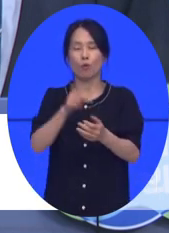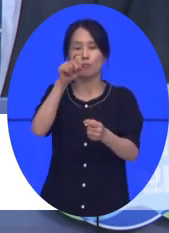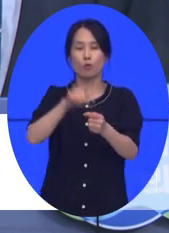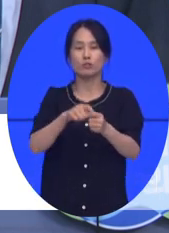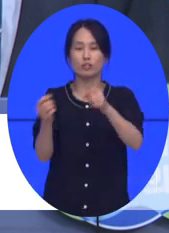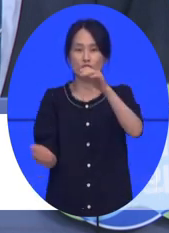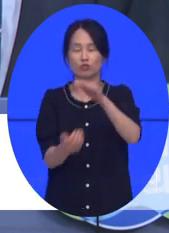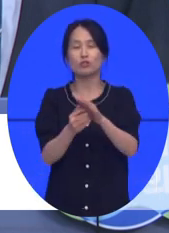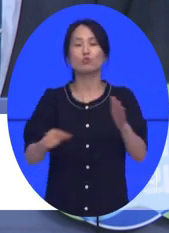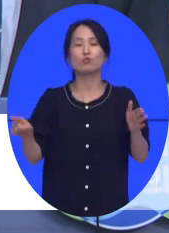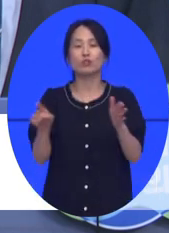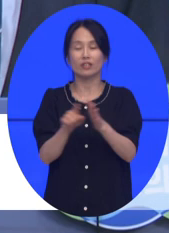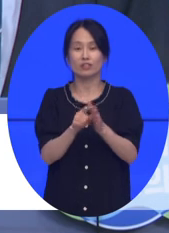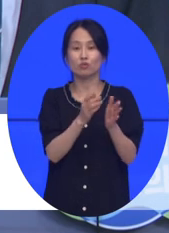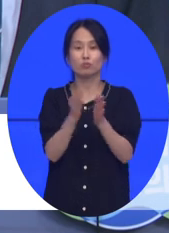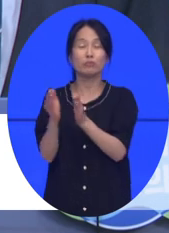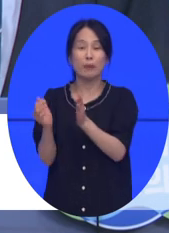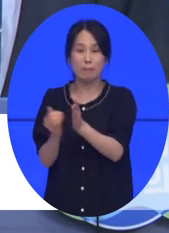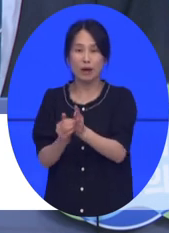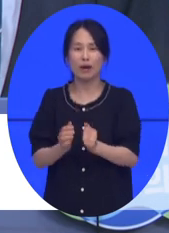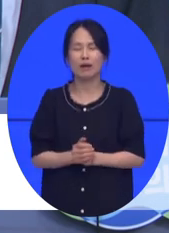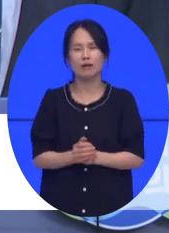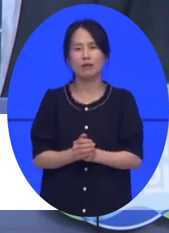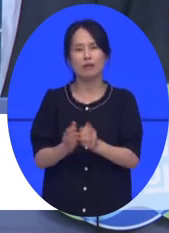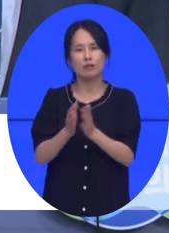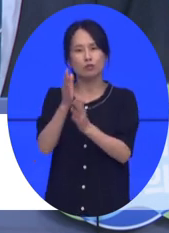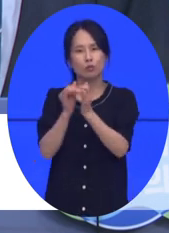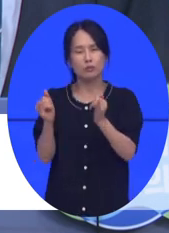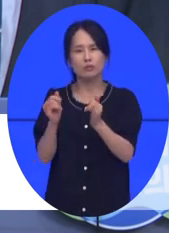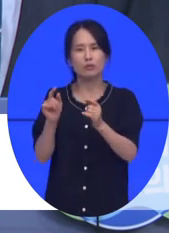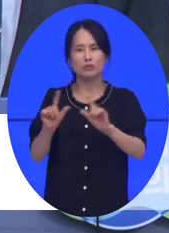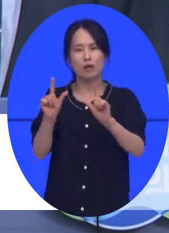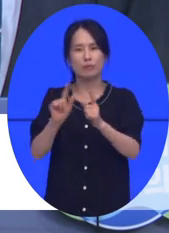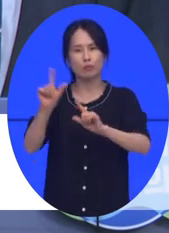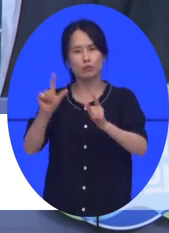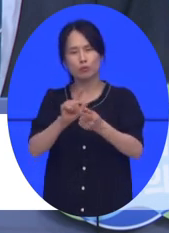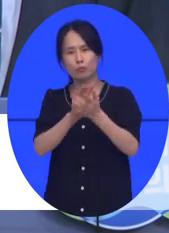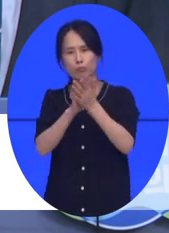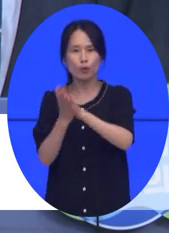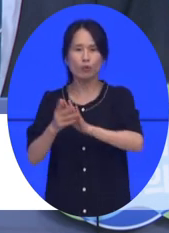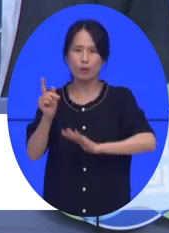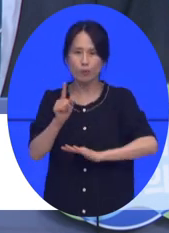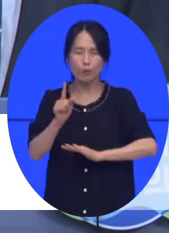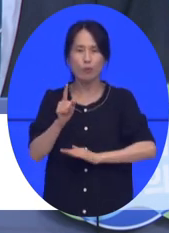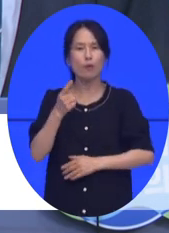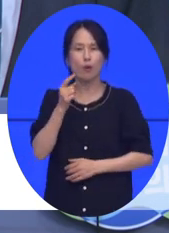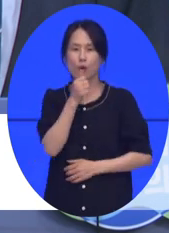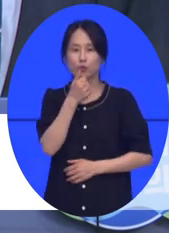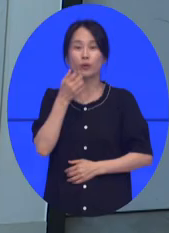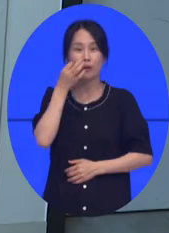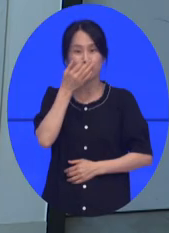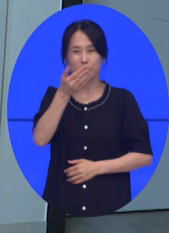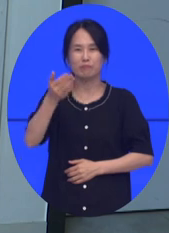만든 시기였는데요. 과연 도민들의 삶에는 어떤 변화가 있었을까요? 최창순 기자가 보도합니다.